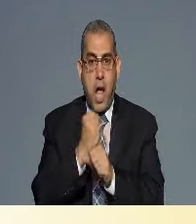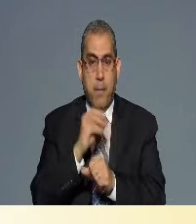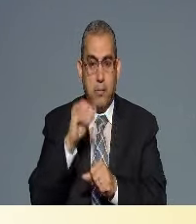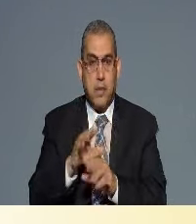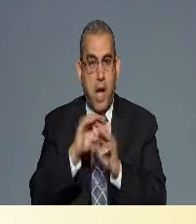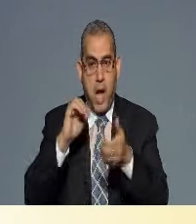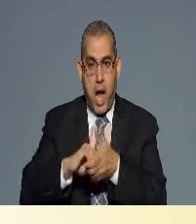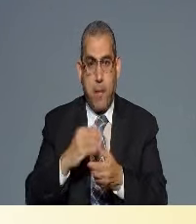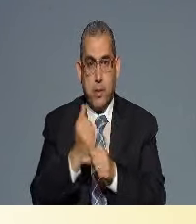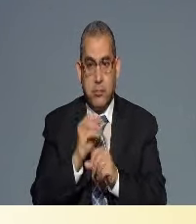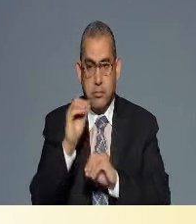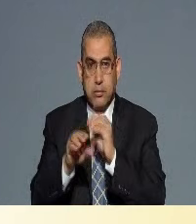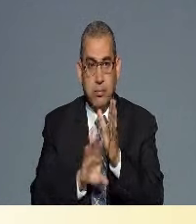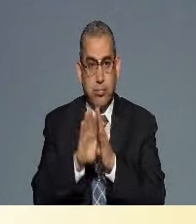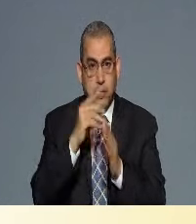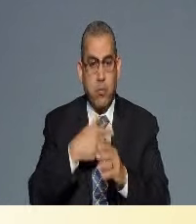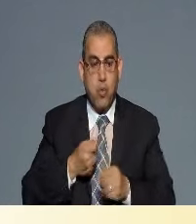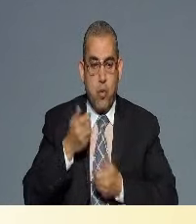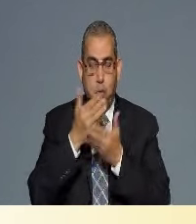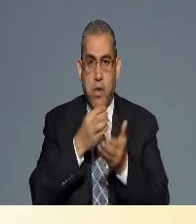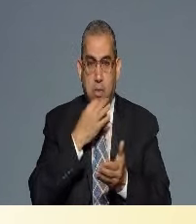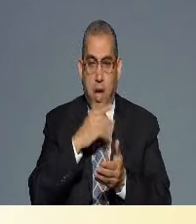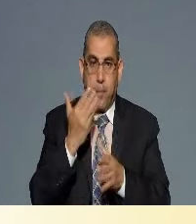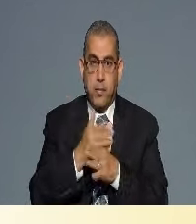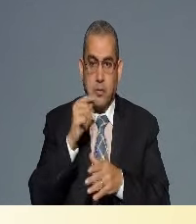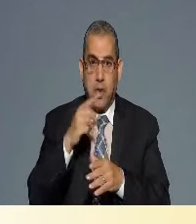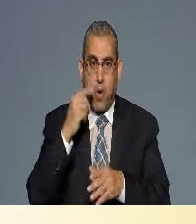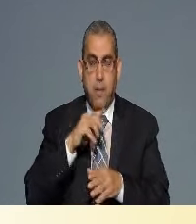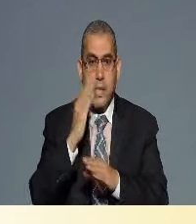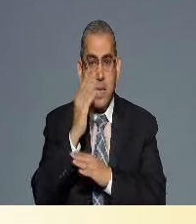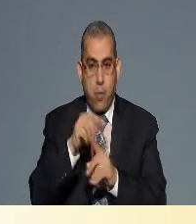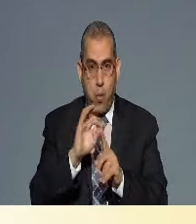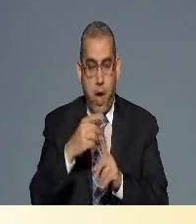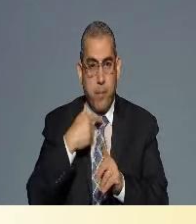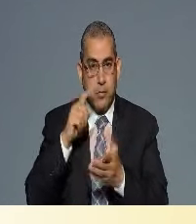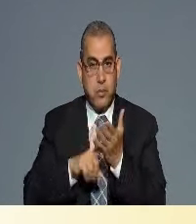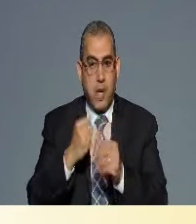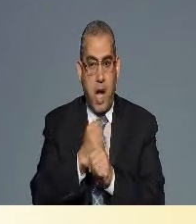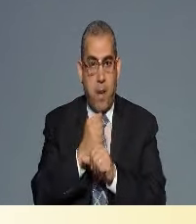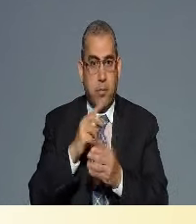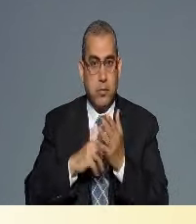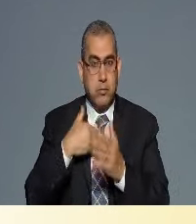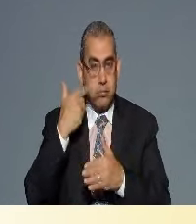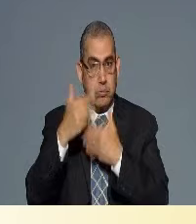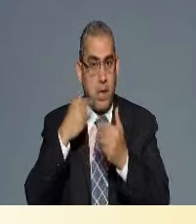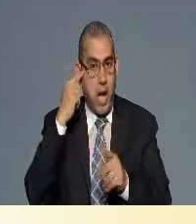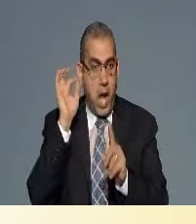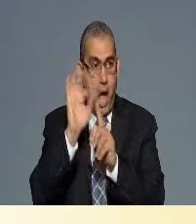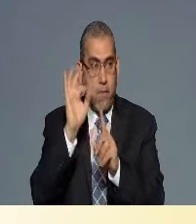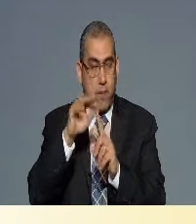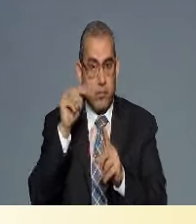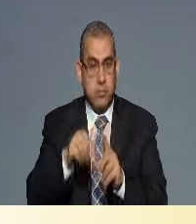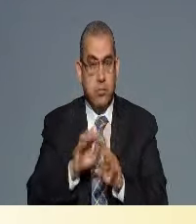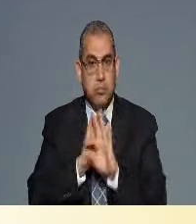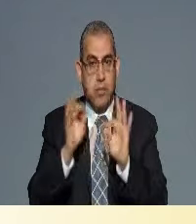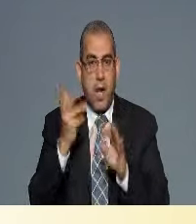في التنميه بنقلل التكلفه على التكلفه الثابته او النهارده عشان خاطر نعرف ان دايما يبقى معدل